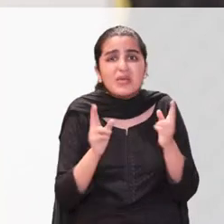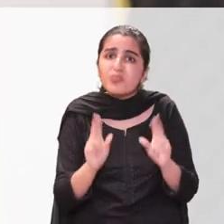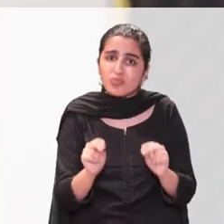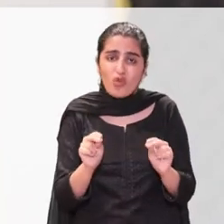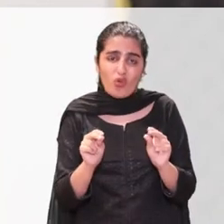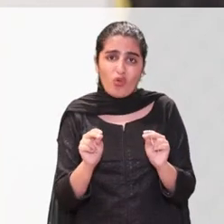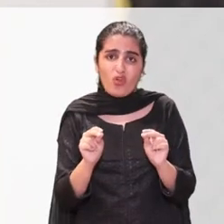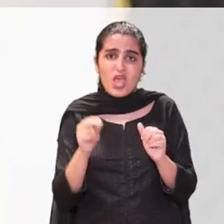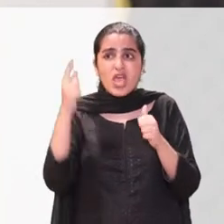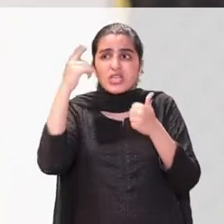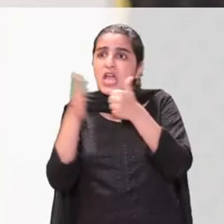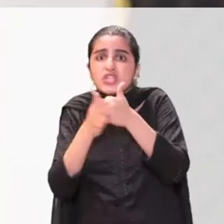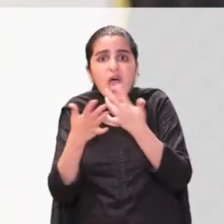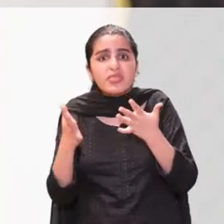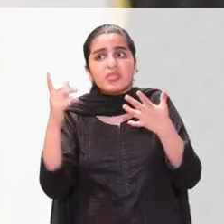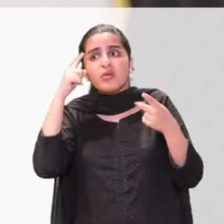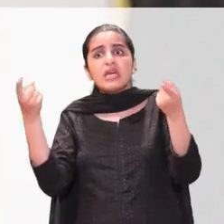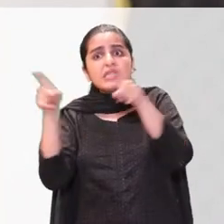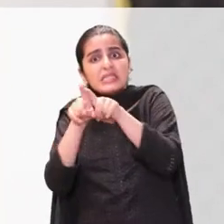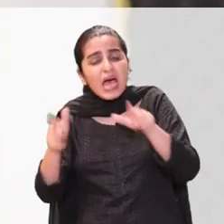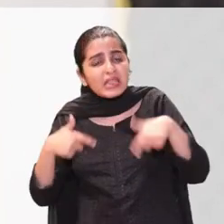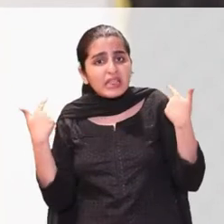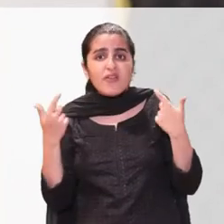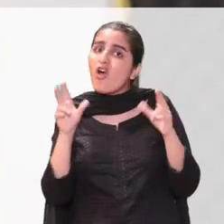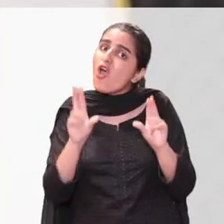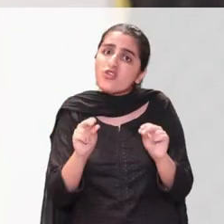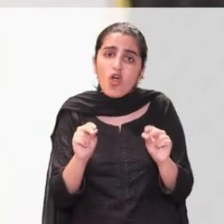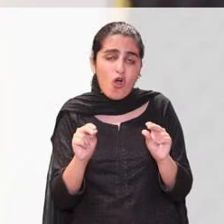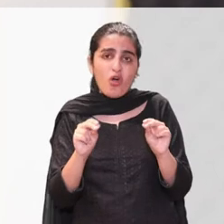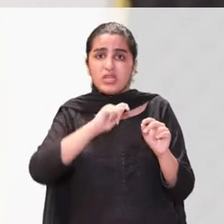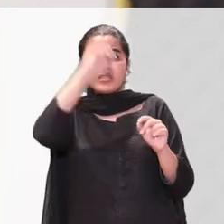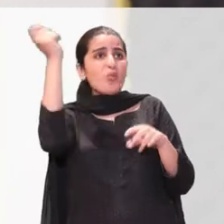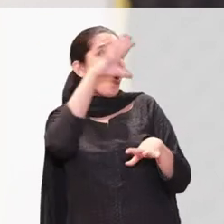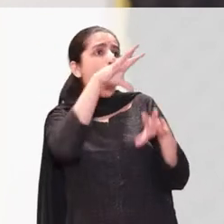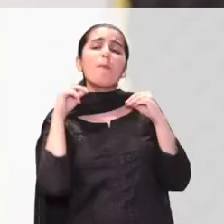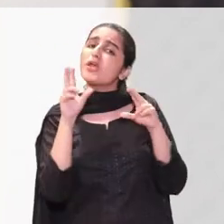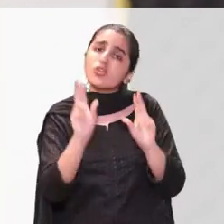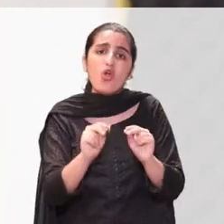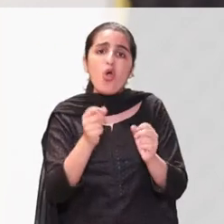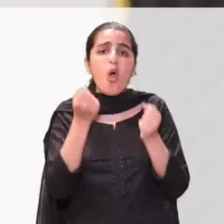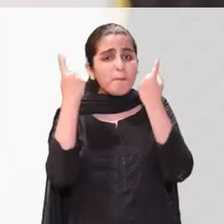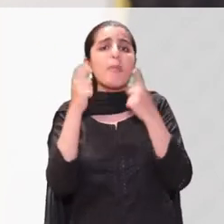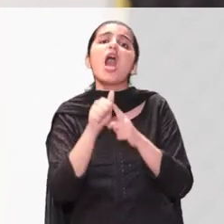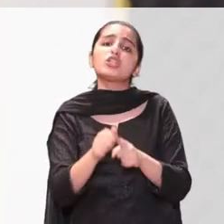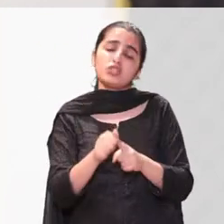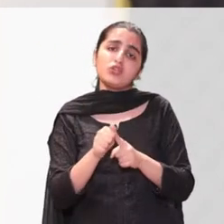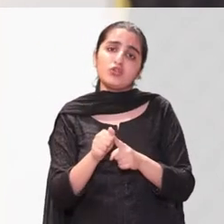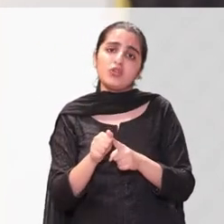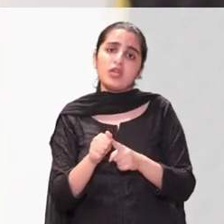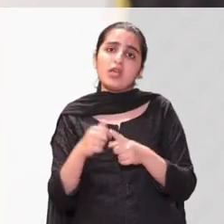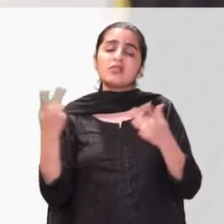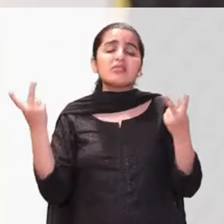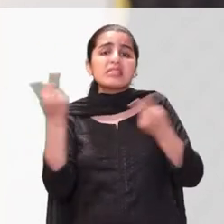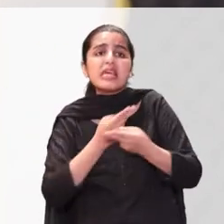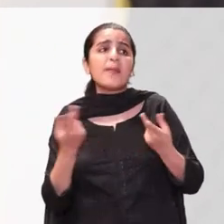हमारे भाग्य नहीं होता हमारे यहां लिबरल होने के लिए लिव-इन रिलेशनशिप जरूरी नहीं है प्लीज अंडरस्टैंड तो